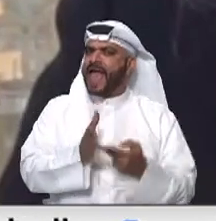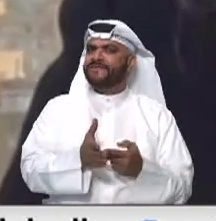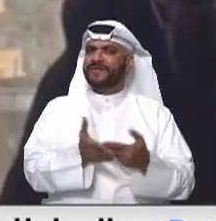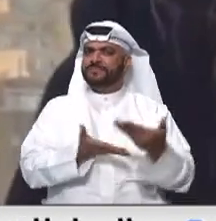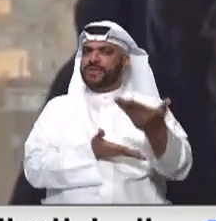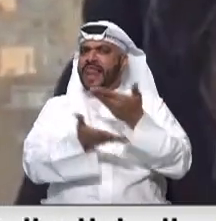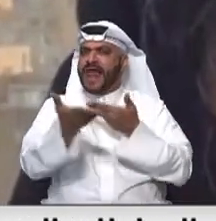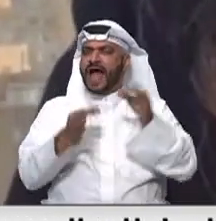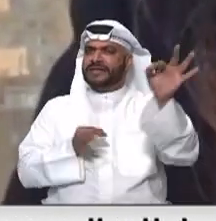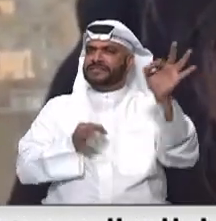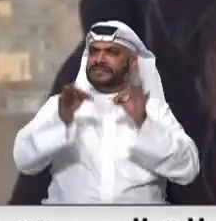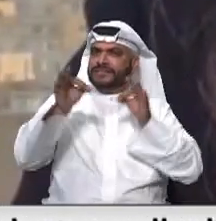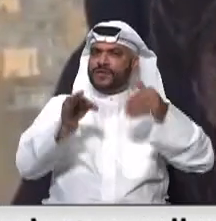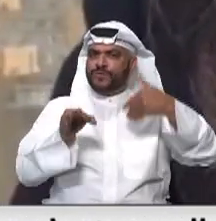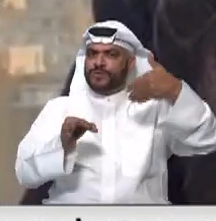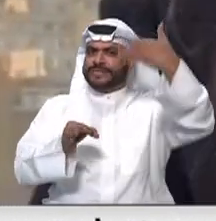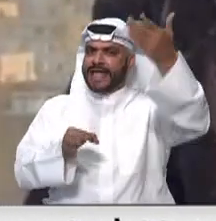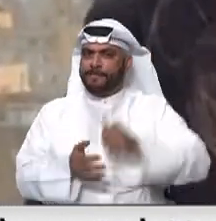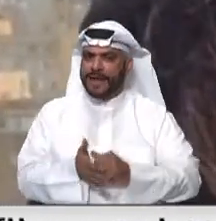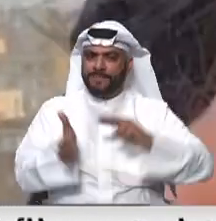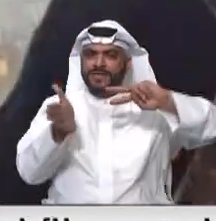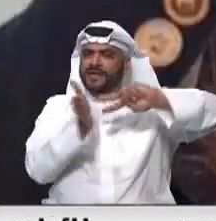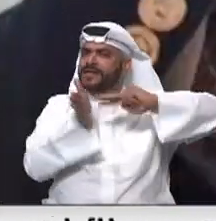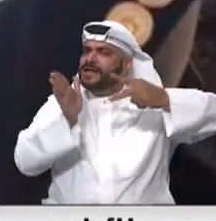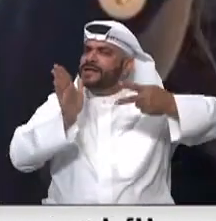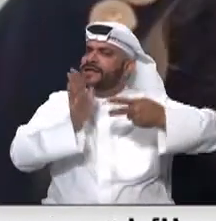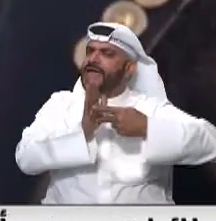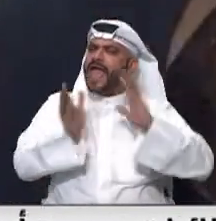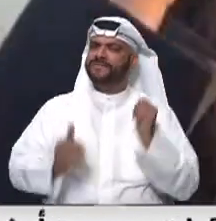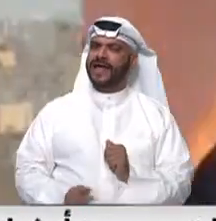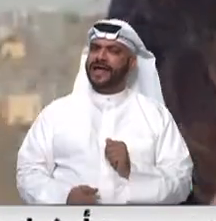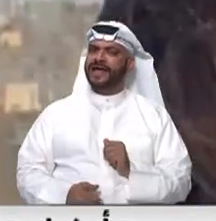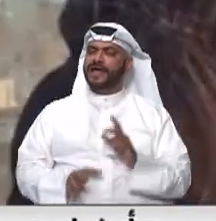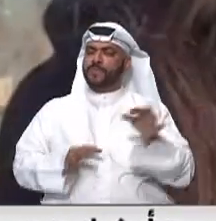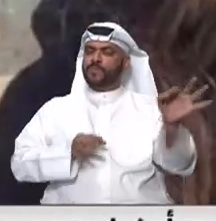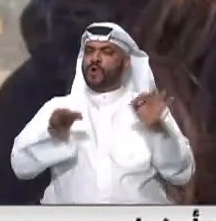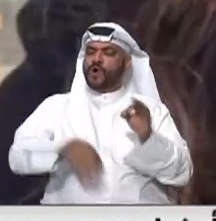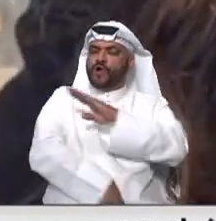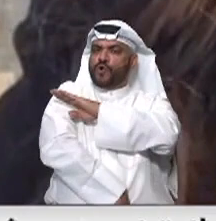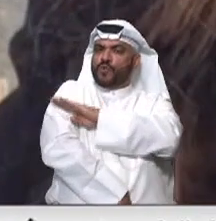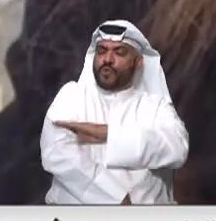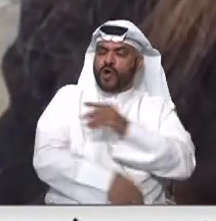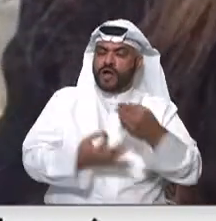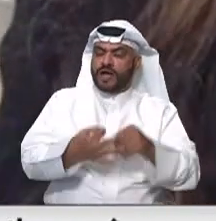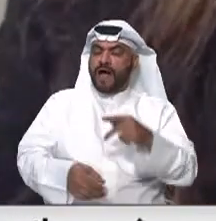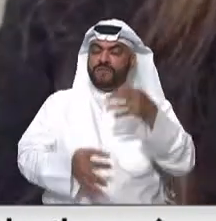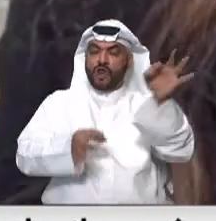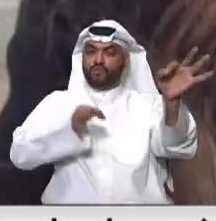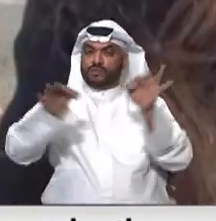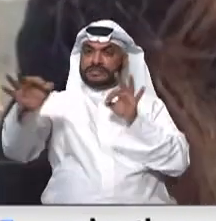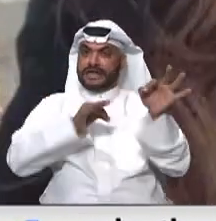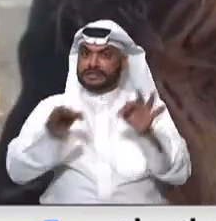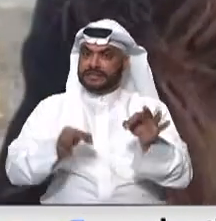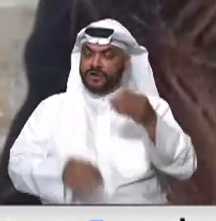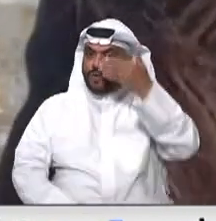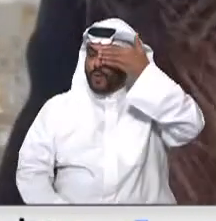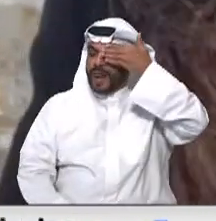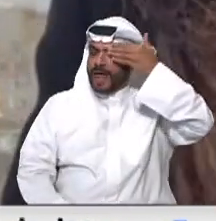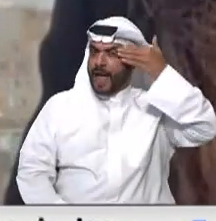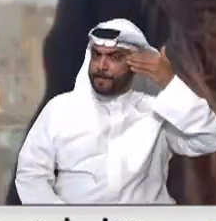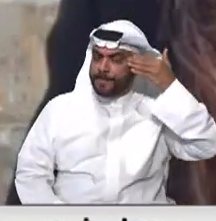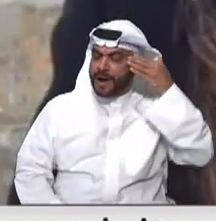البلدين، فاطمة، كيف تنظر الطبقة السياسية البريطانية لهذه الزيارة